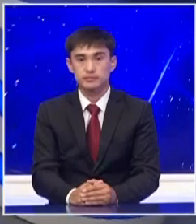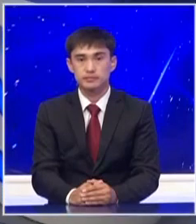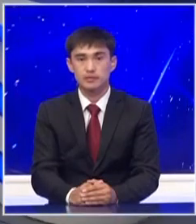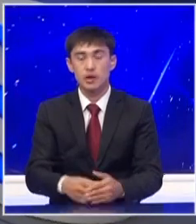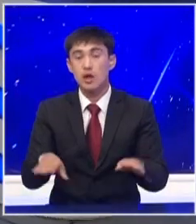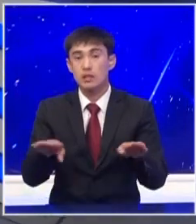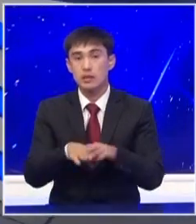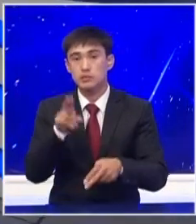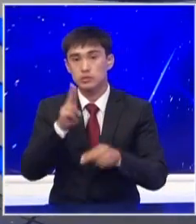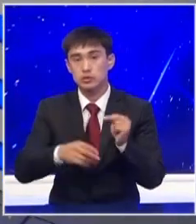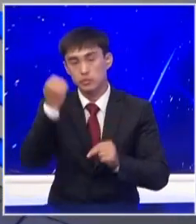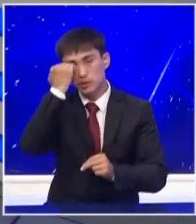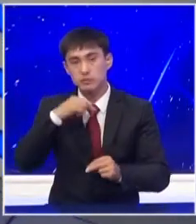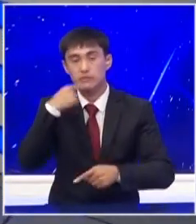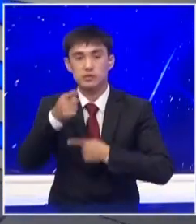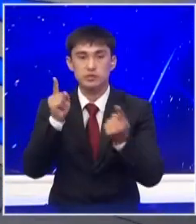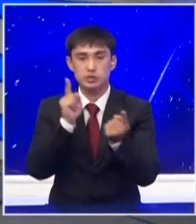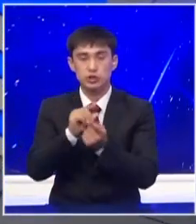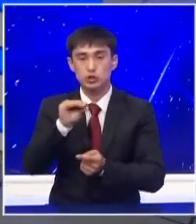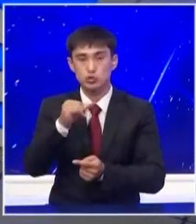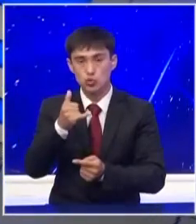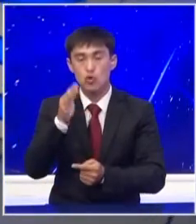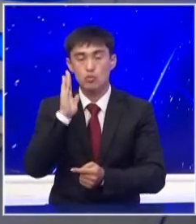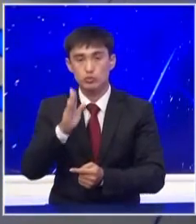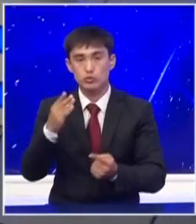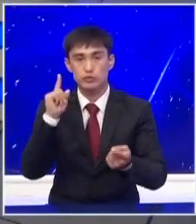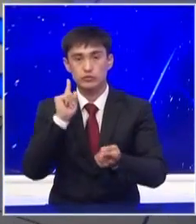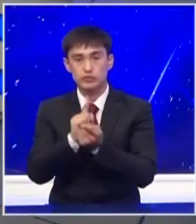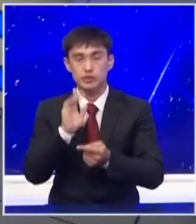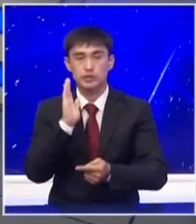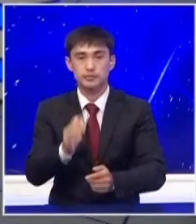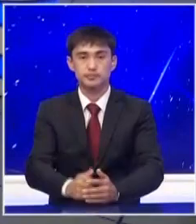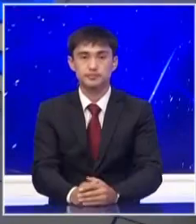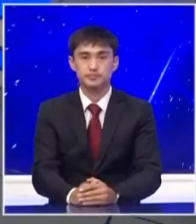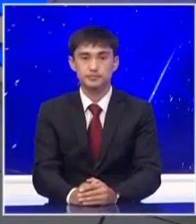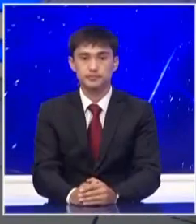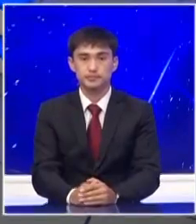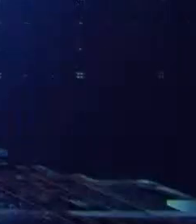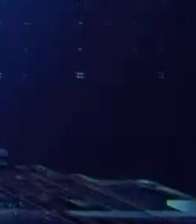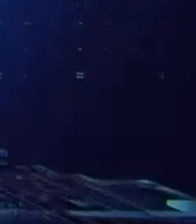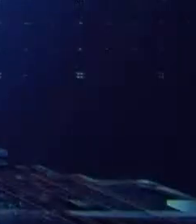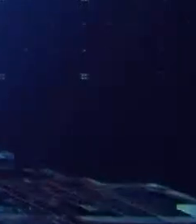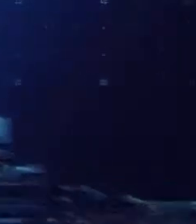На этом у меня все. Оставайтесь на телеканале Жетсу и будьте в курсе событий. До скорой встречи!